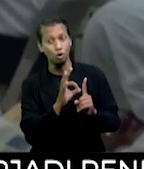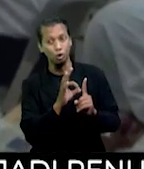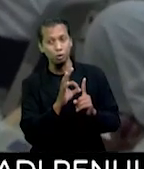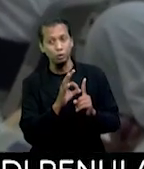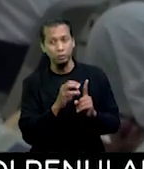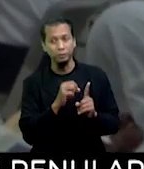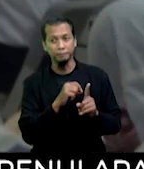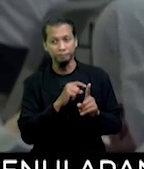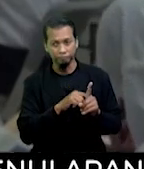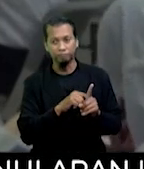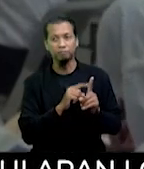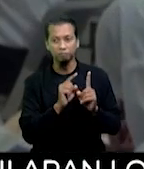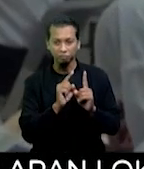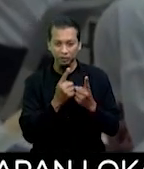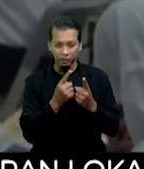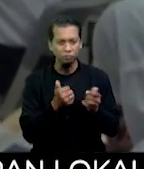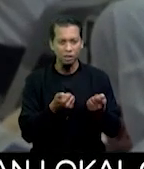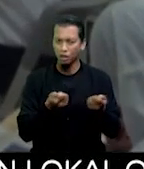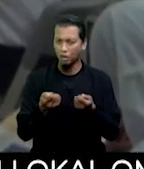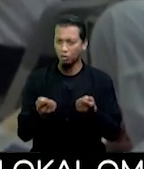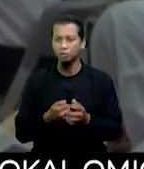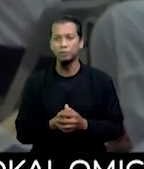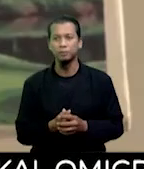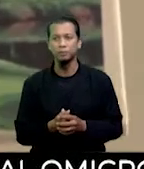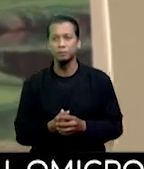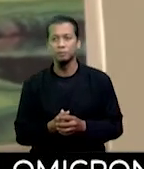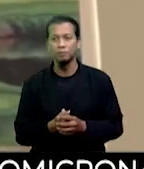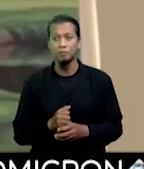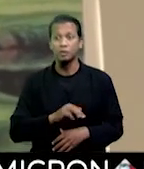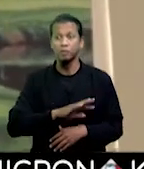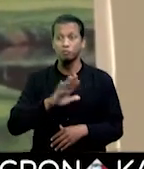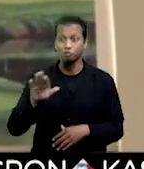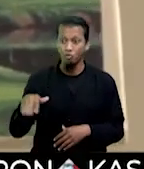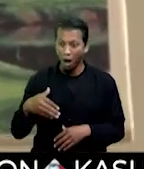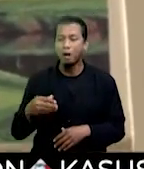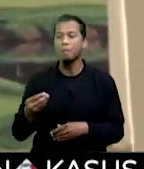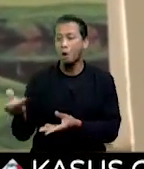ketat. Sementara masing-masing siswa diwajibkan membawa bekal makanan sendiri.